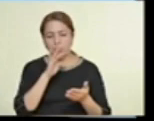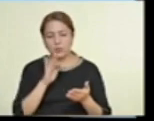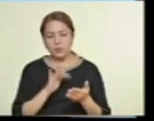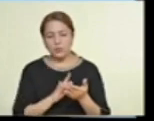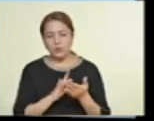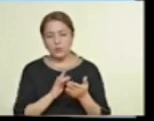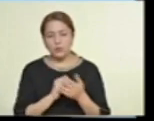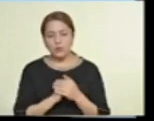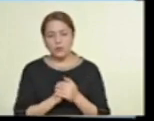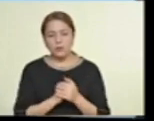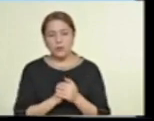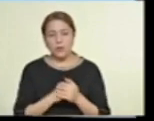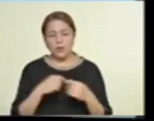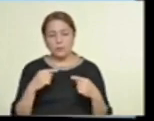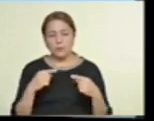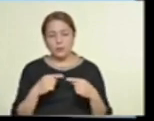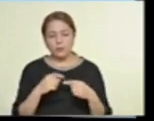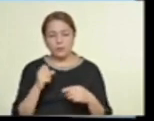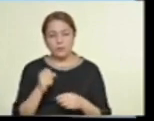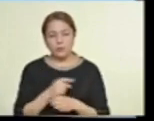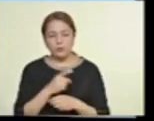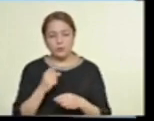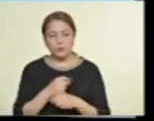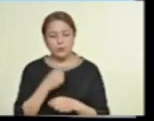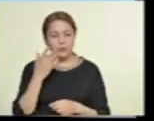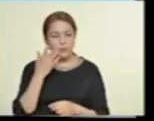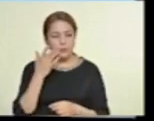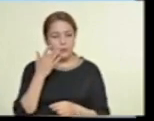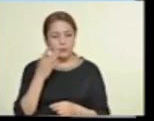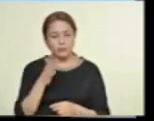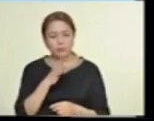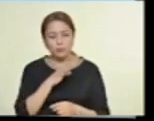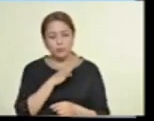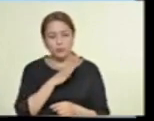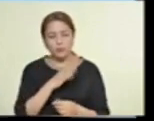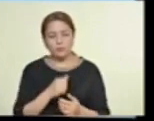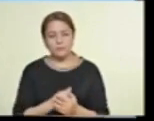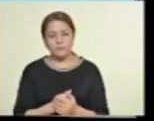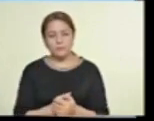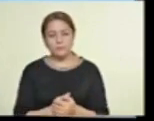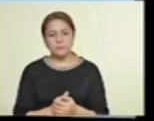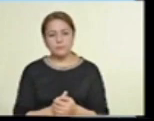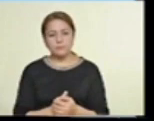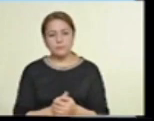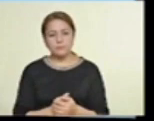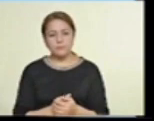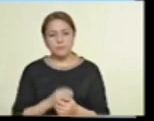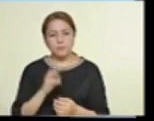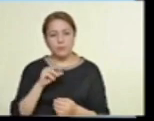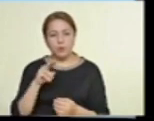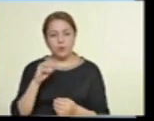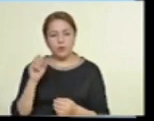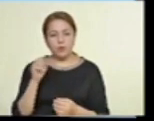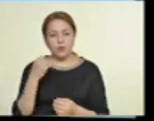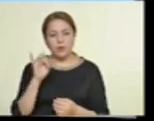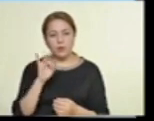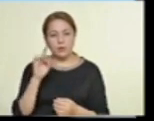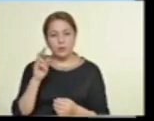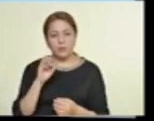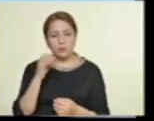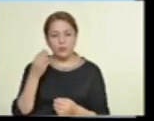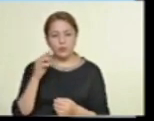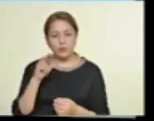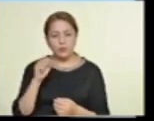yirik shaharlarda albatta bozorlar muntazam bo'lishi ta'minlanib turilgan. Mol ayirboshlash va savdoning